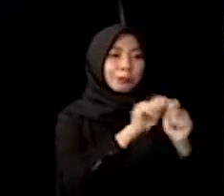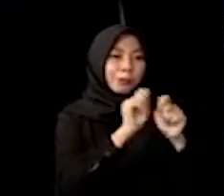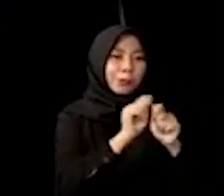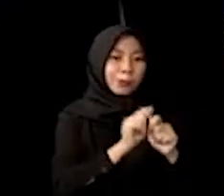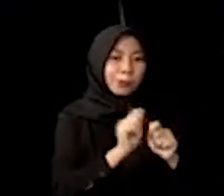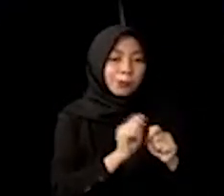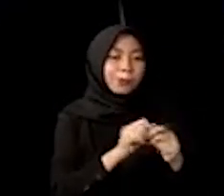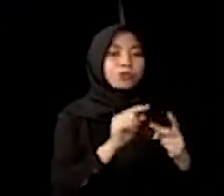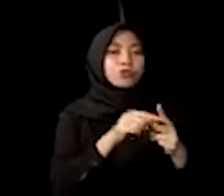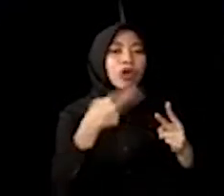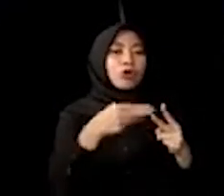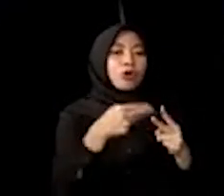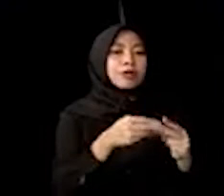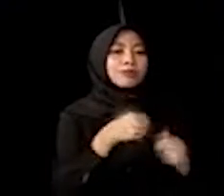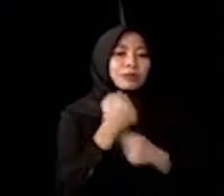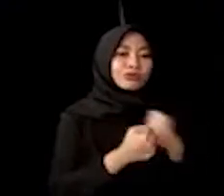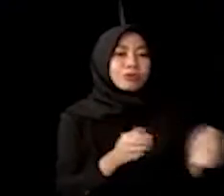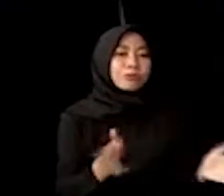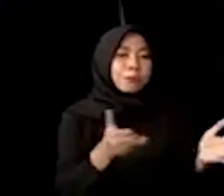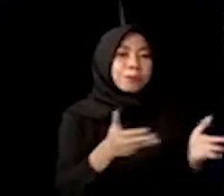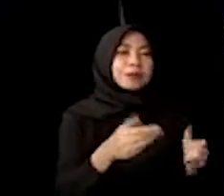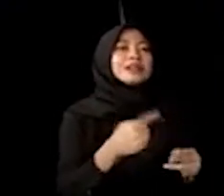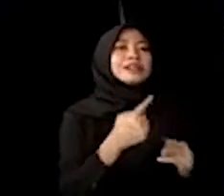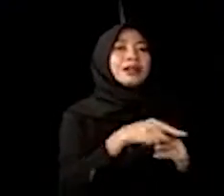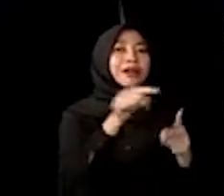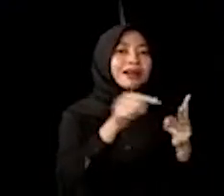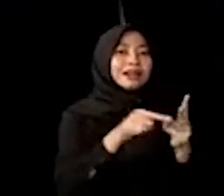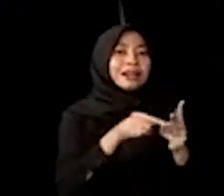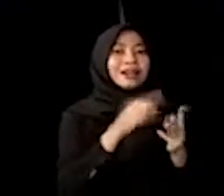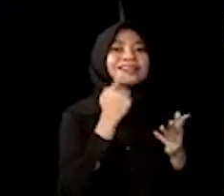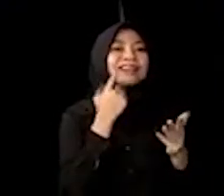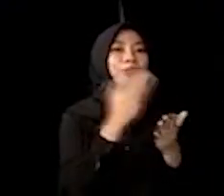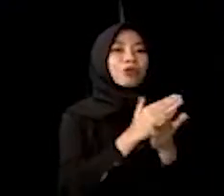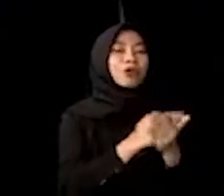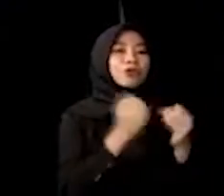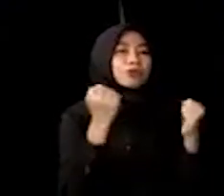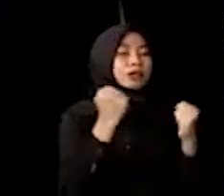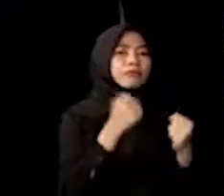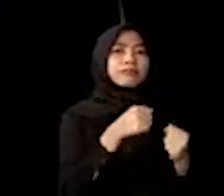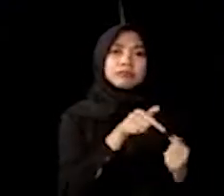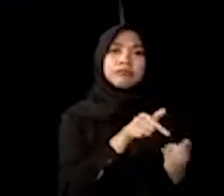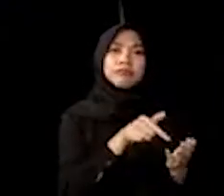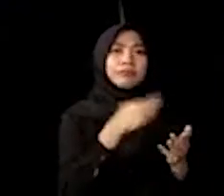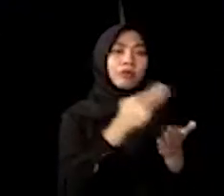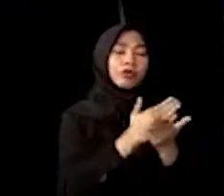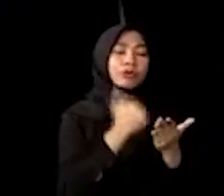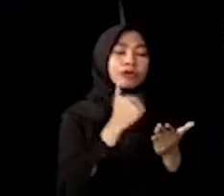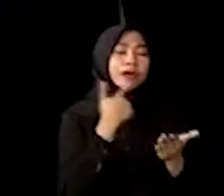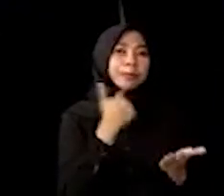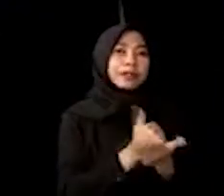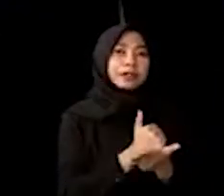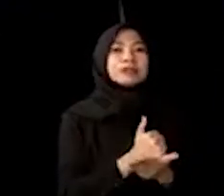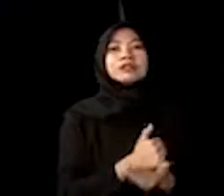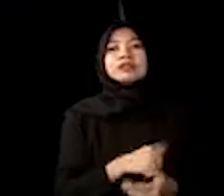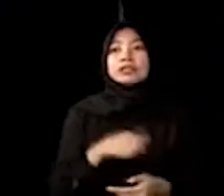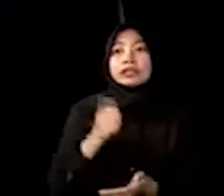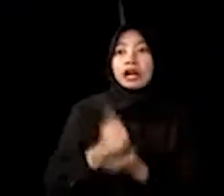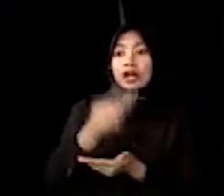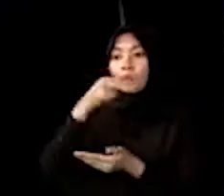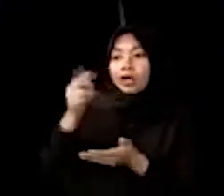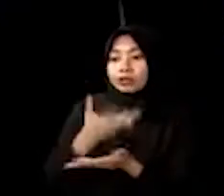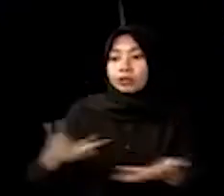pemuluhan ekonomi dilakukan tetapi yang yang tidak kalah pentingnya adalah mengenai protokol kesehatan sejauh mana Pak kepatuhan masyarakat